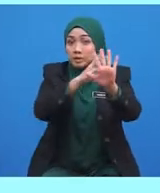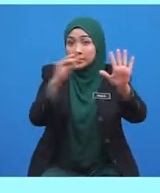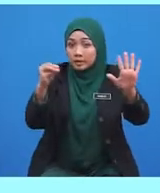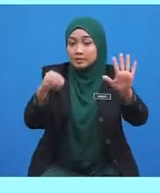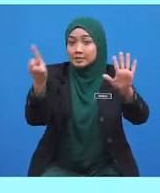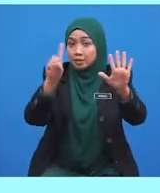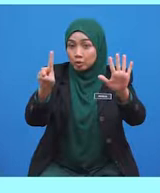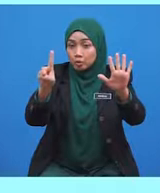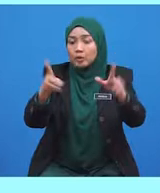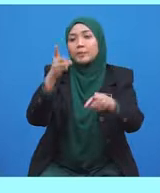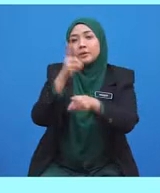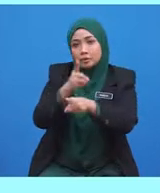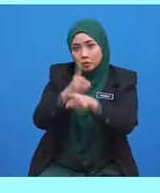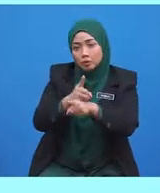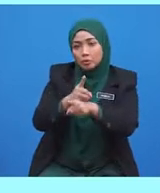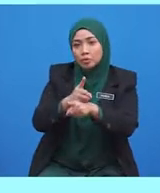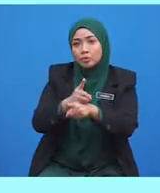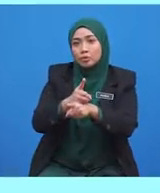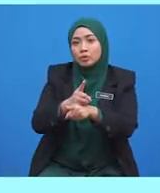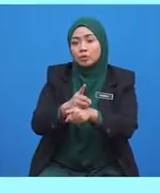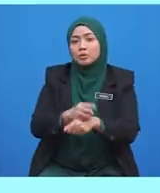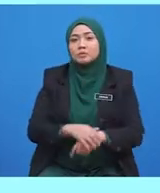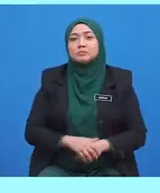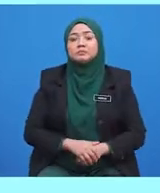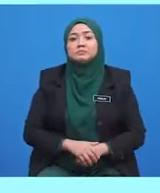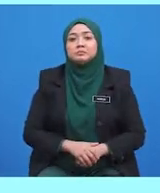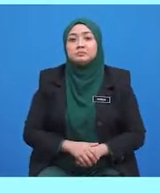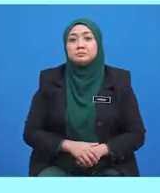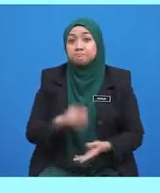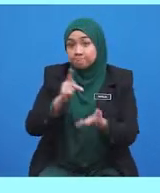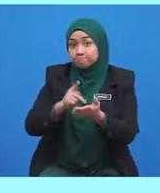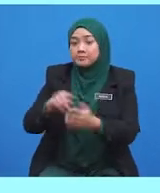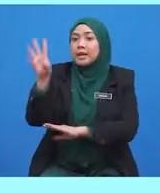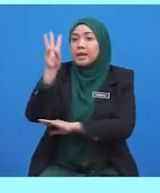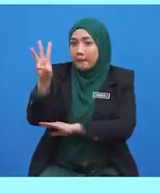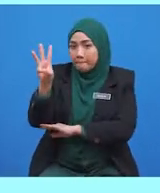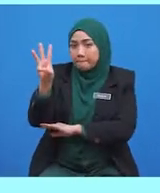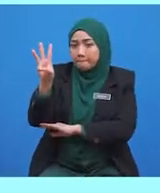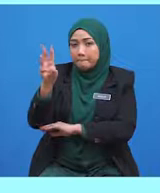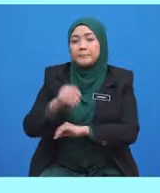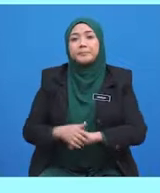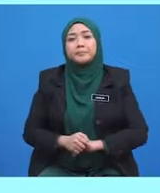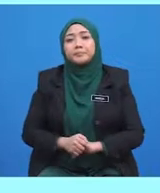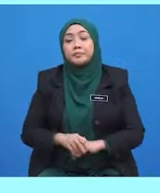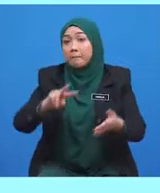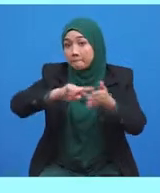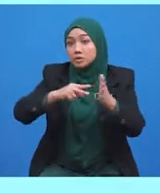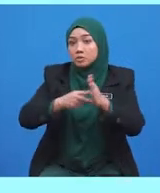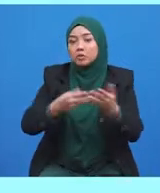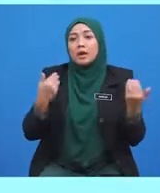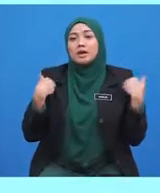5 dan 1. Betul! Bagus! Hebat! Bilangannya ialah 6. Ini bermaksud